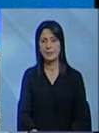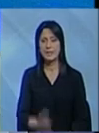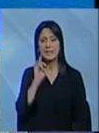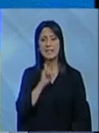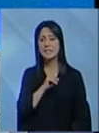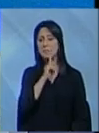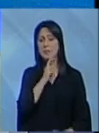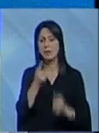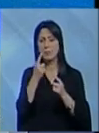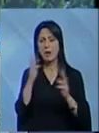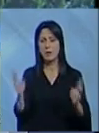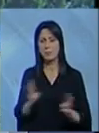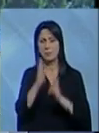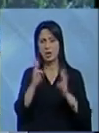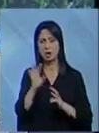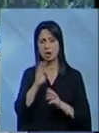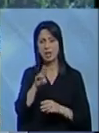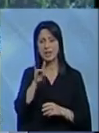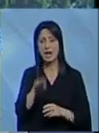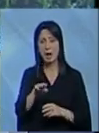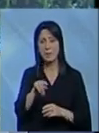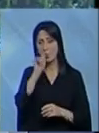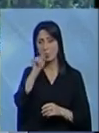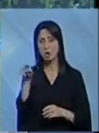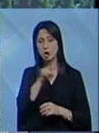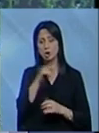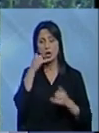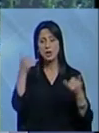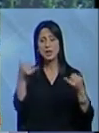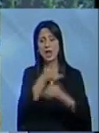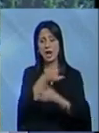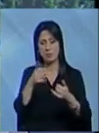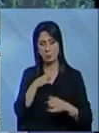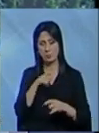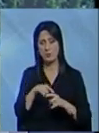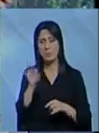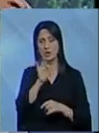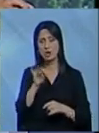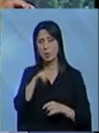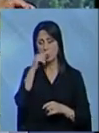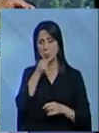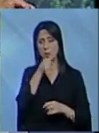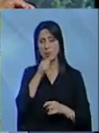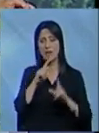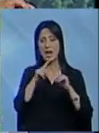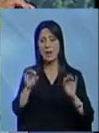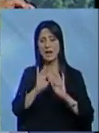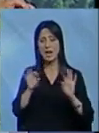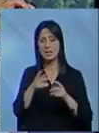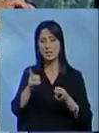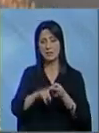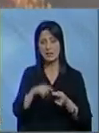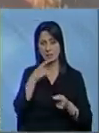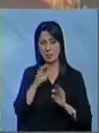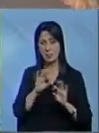ციმბირში გავრცელებულ მასშტაბურ ხანძართან დაკავშირებით დონალდ ტრამპსა და ვლადიმერ პუტინ შორის სატელეფონო საუბარი შედგა. ამის შესახებ რუსული მედია კრემლის განცხადებაზე